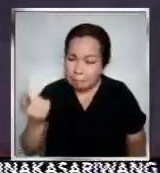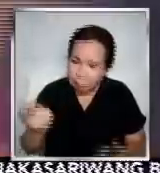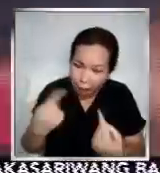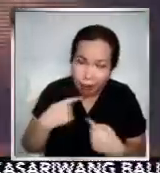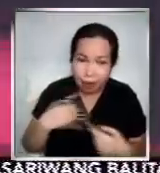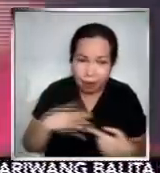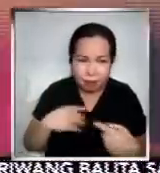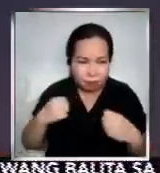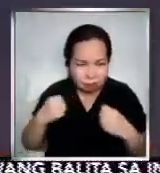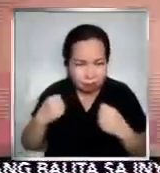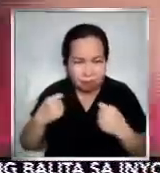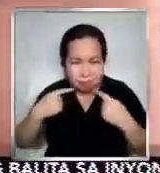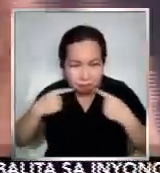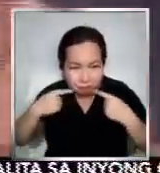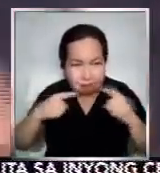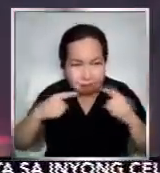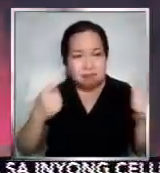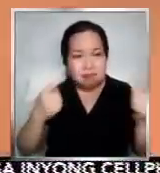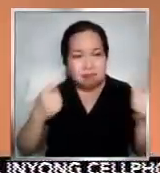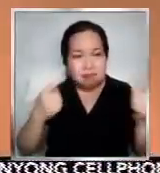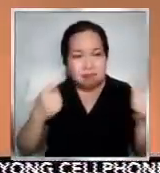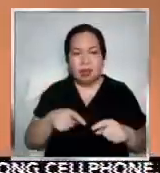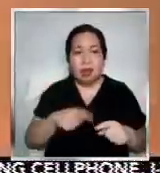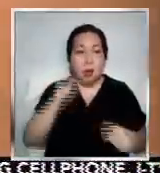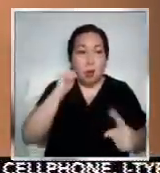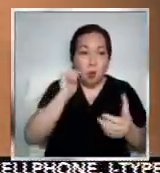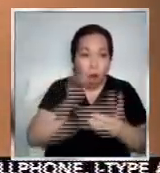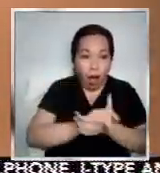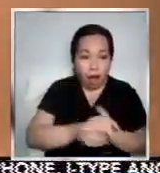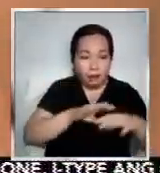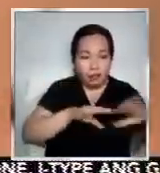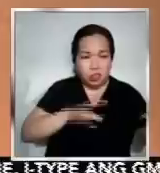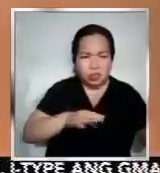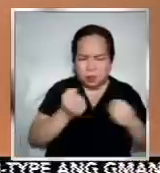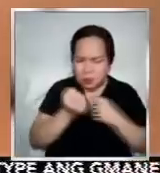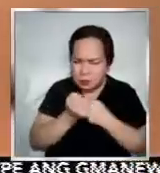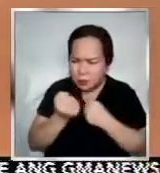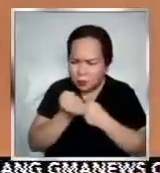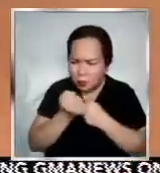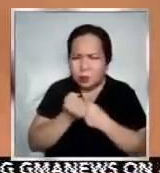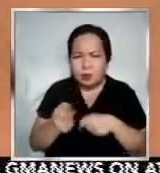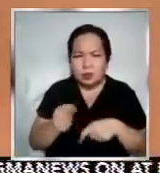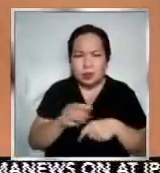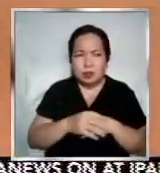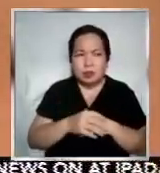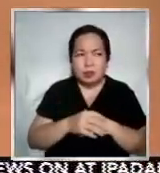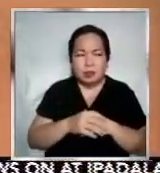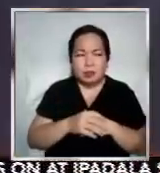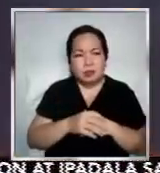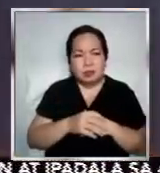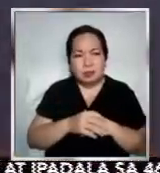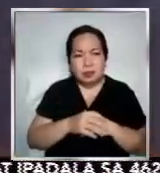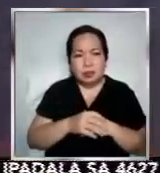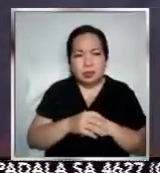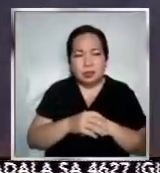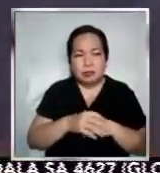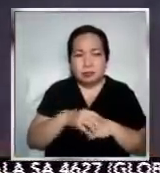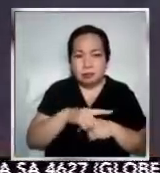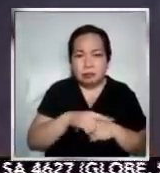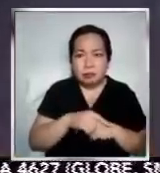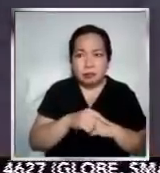Hindi bumitiw ang kanyang asawa at mga anak. Gumawa kami ng video diary ng mga anak ko kasi everyday